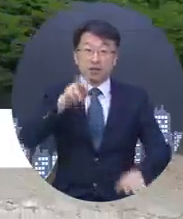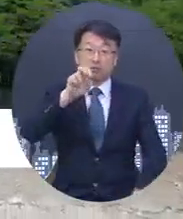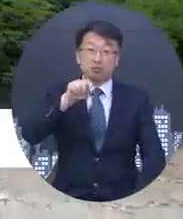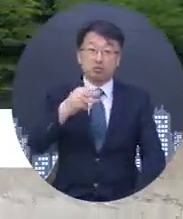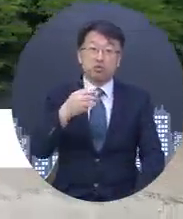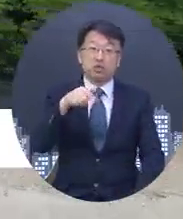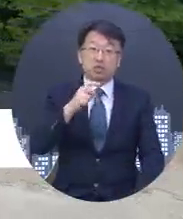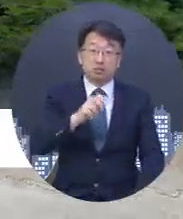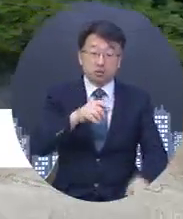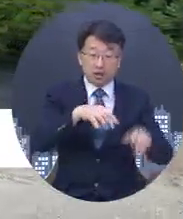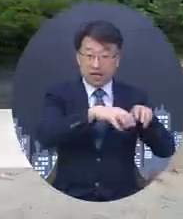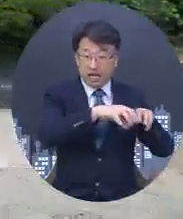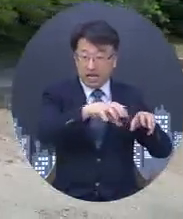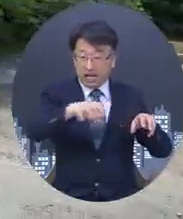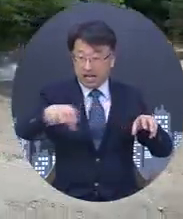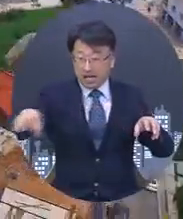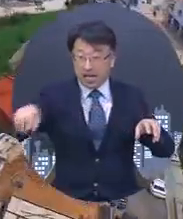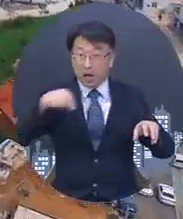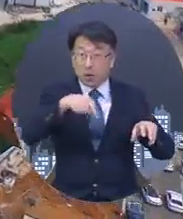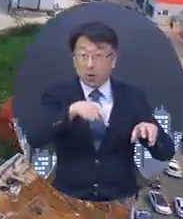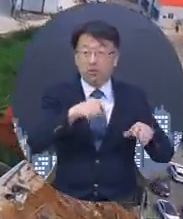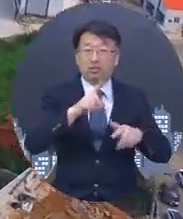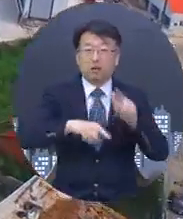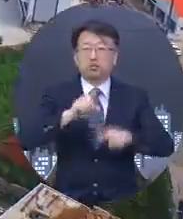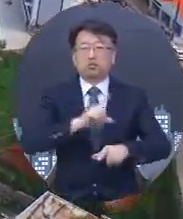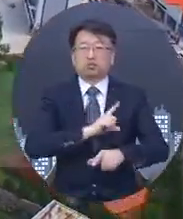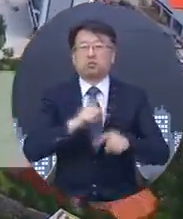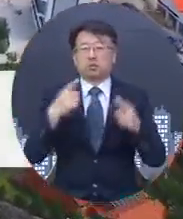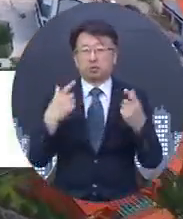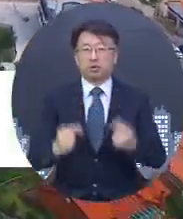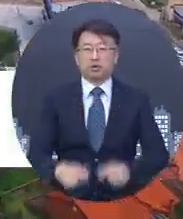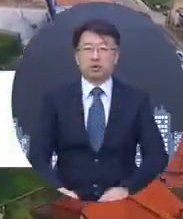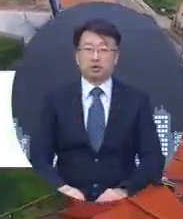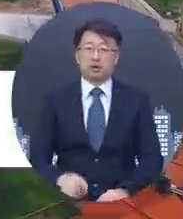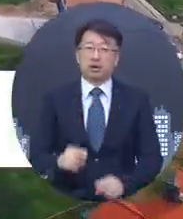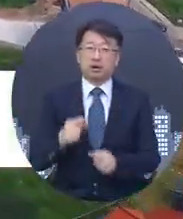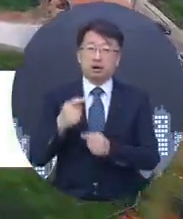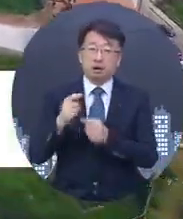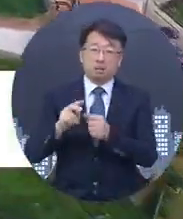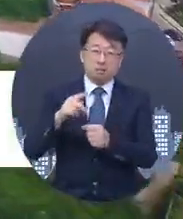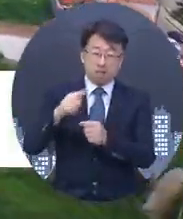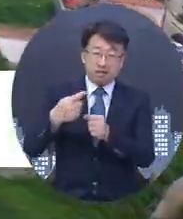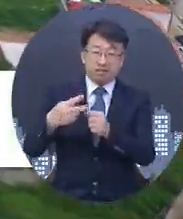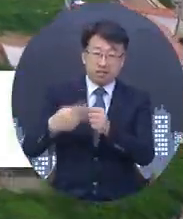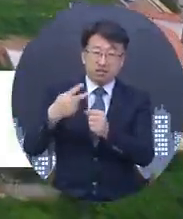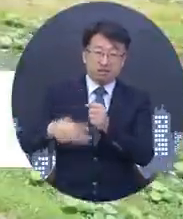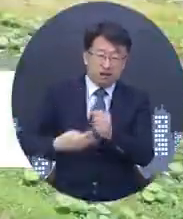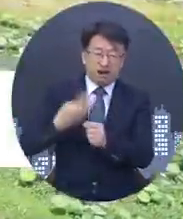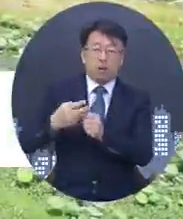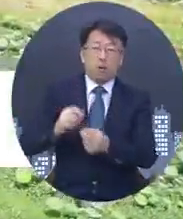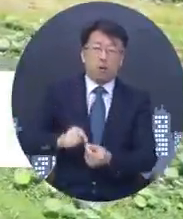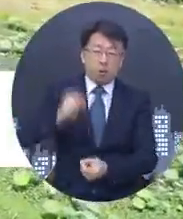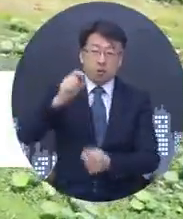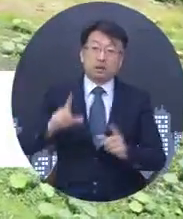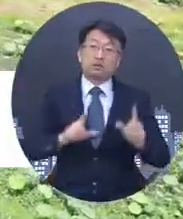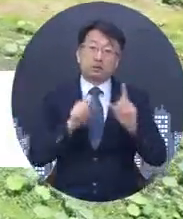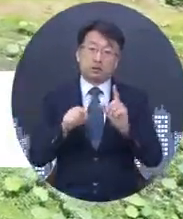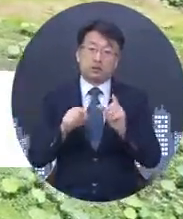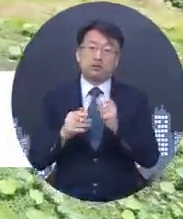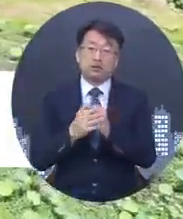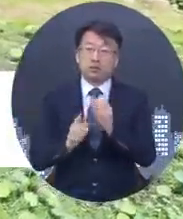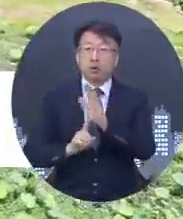방조오브림의 다수 수종이기도 합니다. 수백 년 산다는 푸조나무는 남해안에 주로 자생하지만 기온